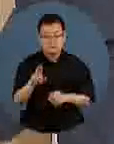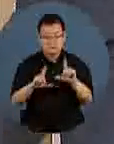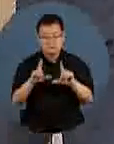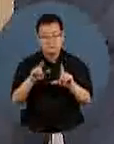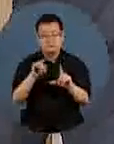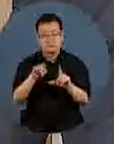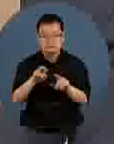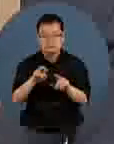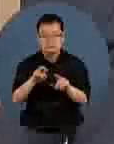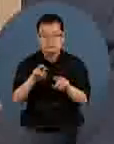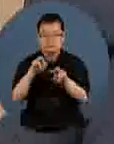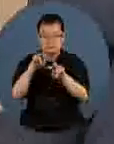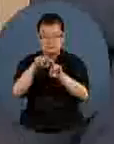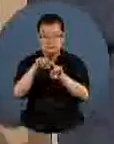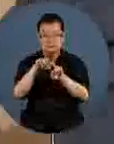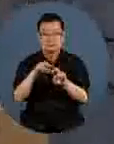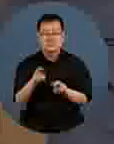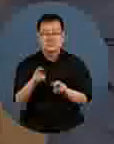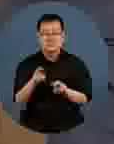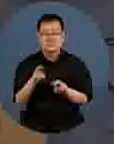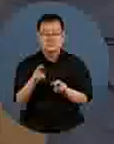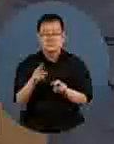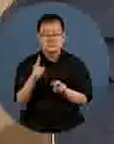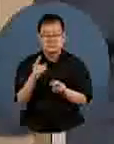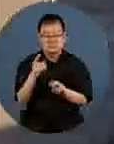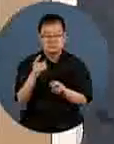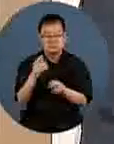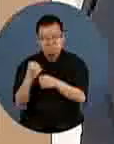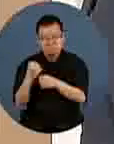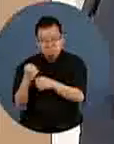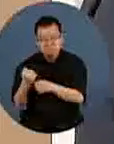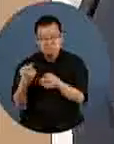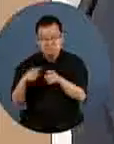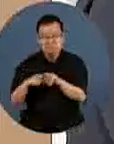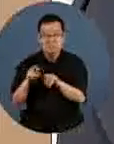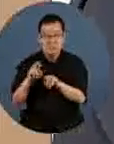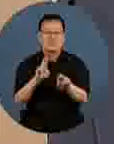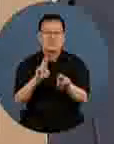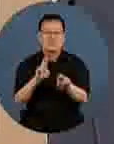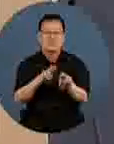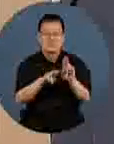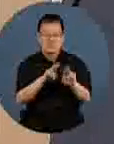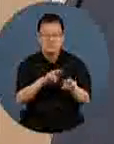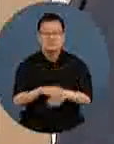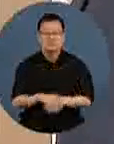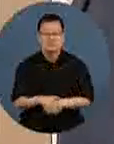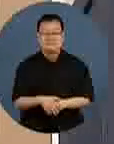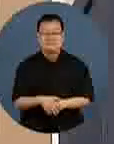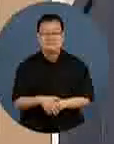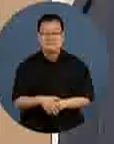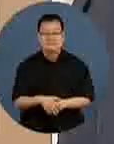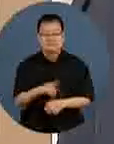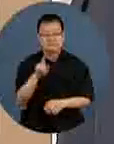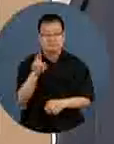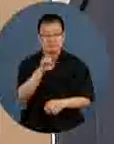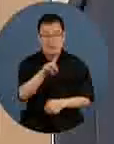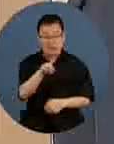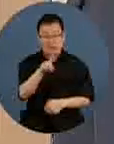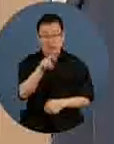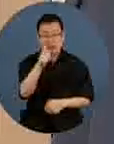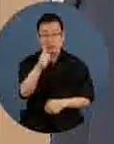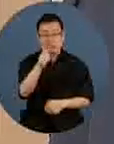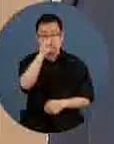붙여서 기대기 전법이죠. 늘어두고 그리고는 네. 네, 이쪽을 한칸 뛰어내면 좋은